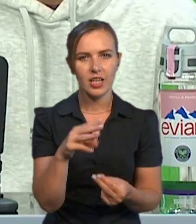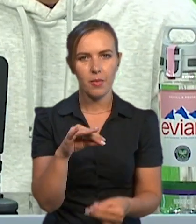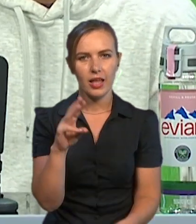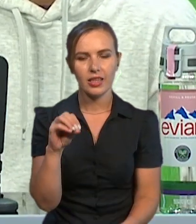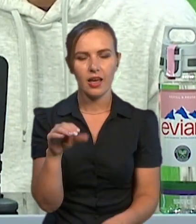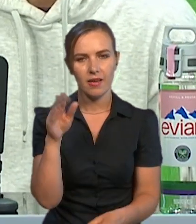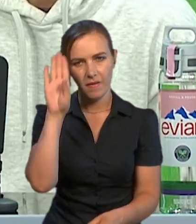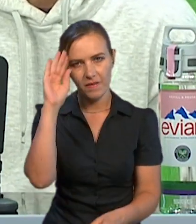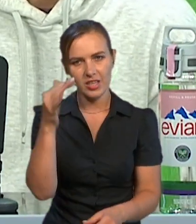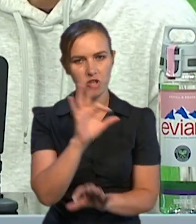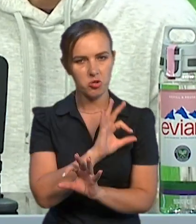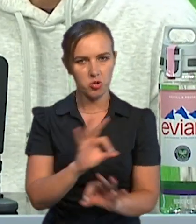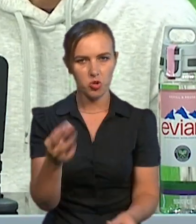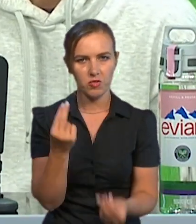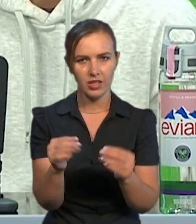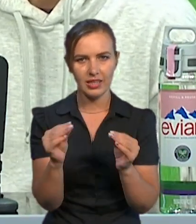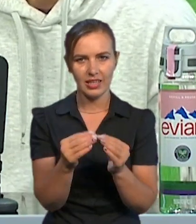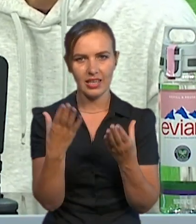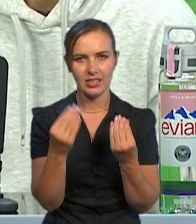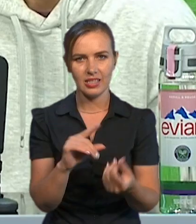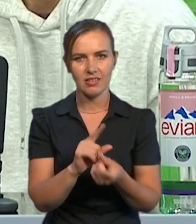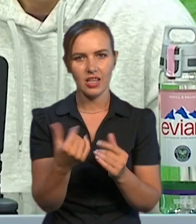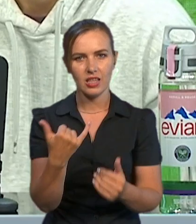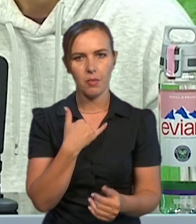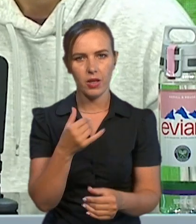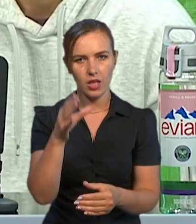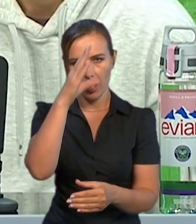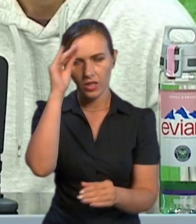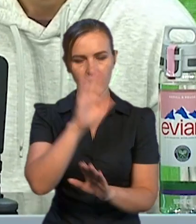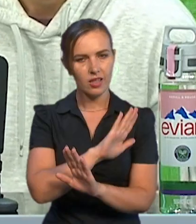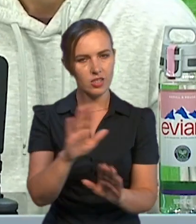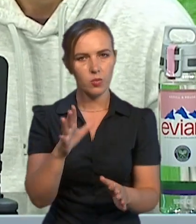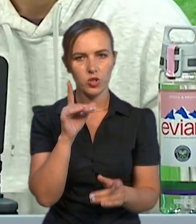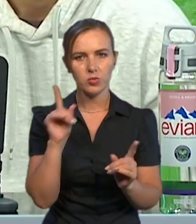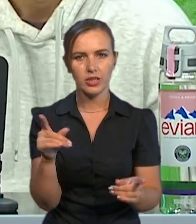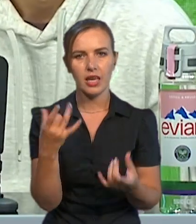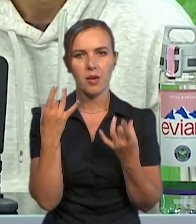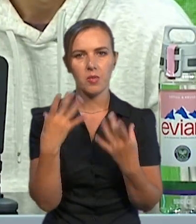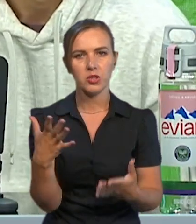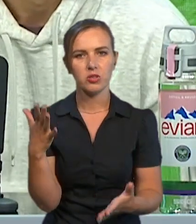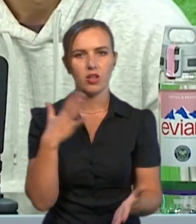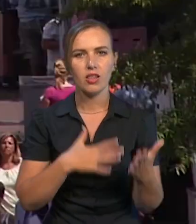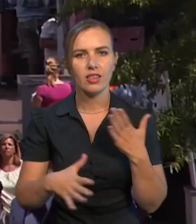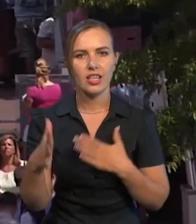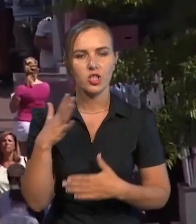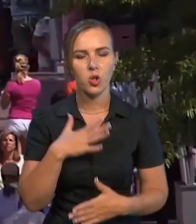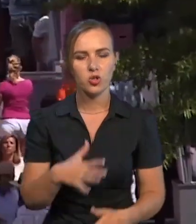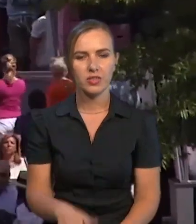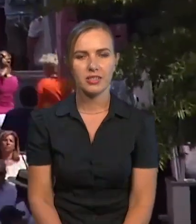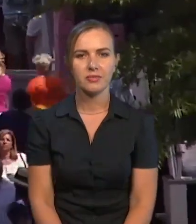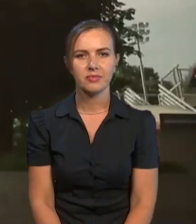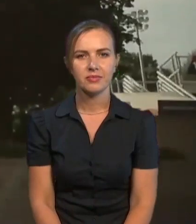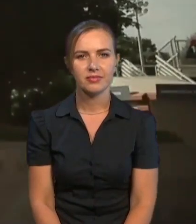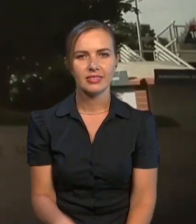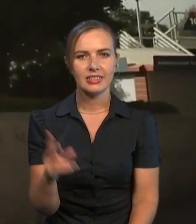чудовий гравець. Ці 10 днів стали для мене незабутнім періодом, яким я просто насолоджувалась.